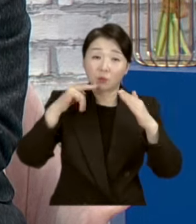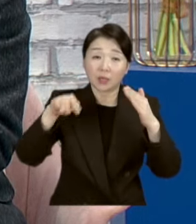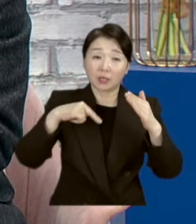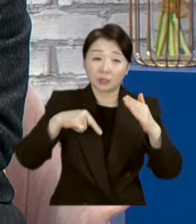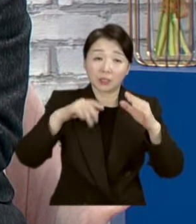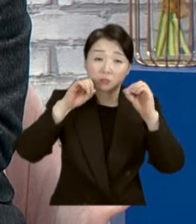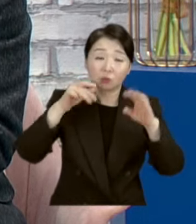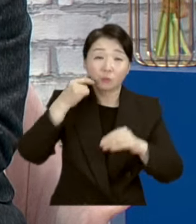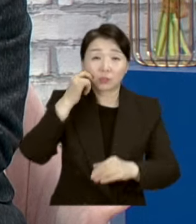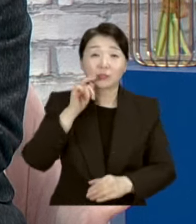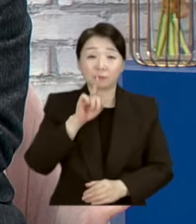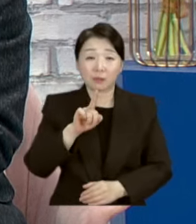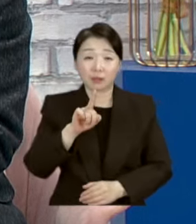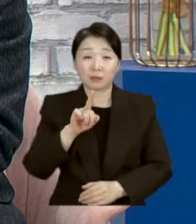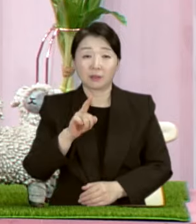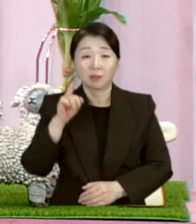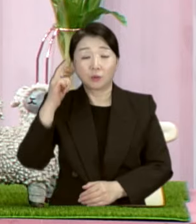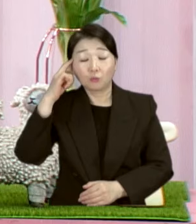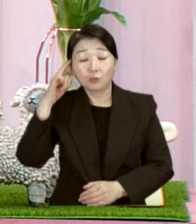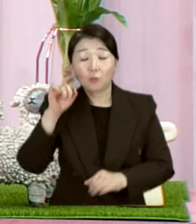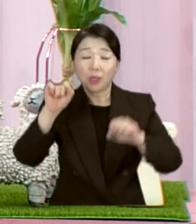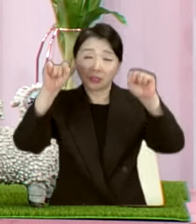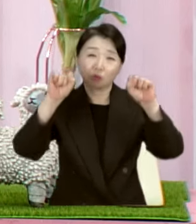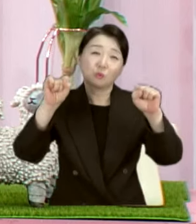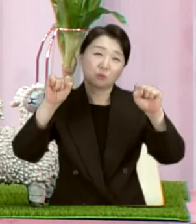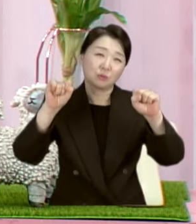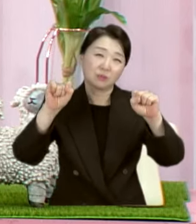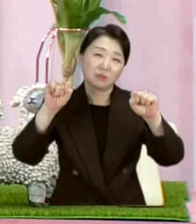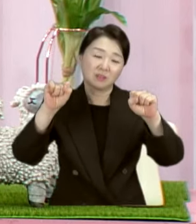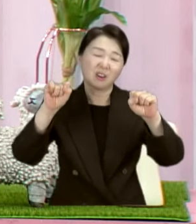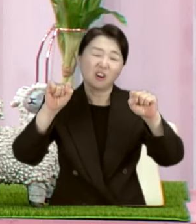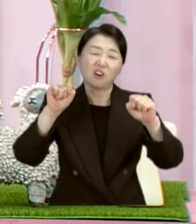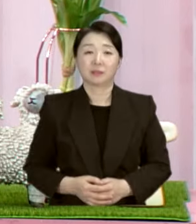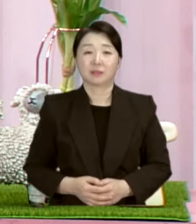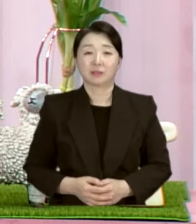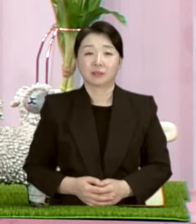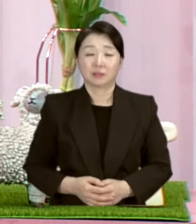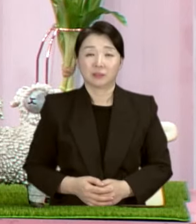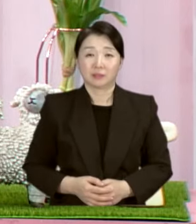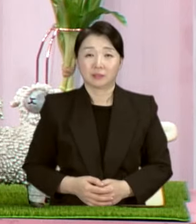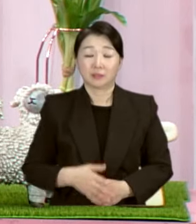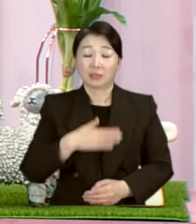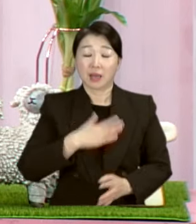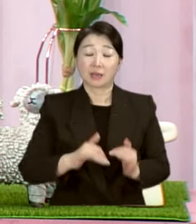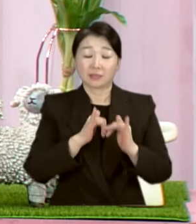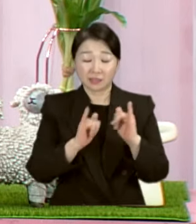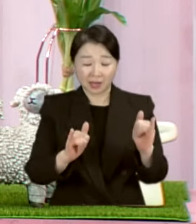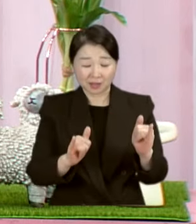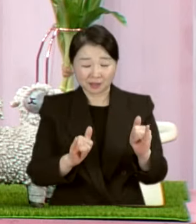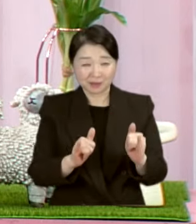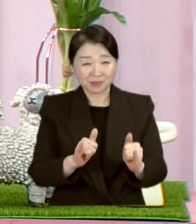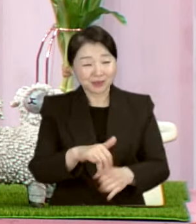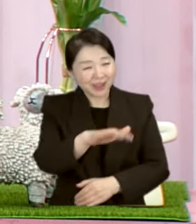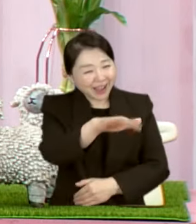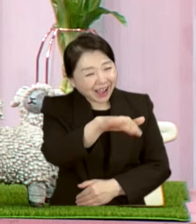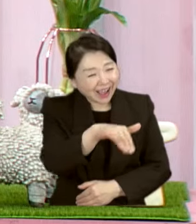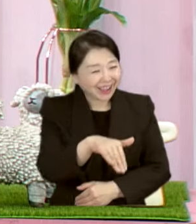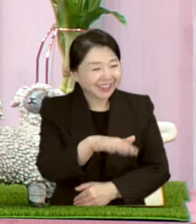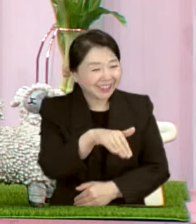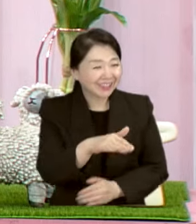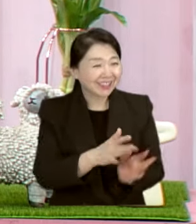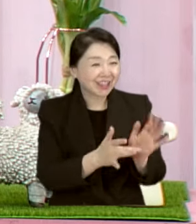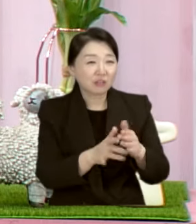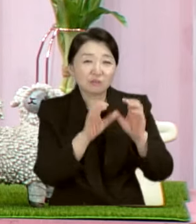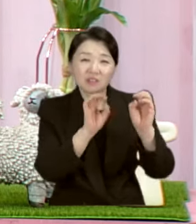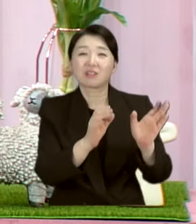전도 못하게 한다 그러던데. 아, 그래도 저희는 이제 스포츠라는 무기가 있으니까 가까운 지인들부터 막 그냥 전략과 방법